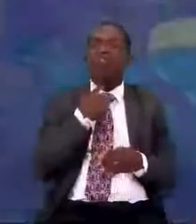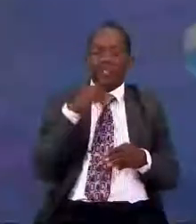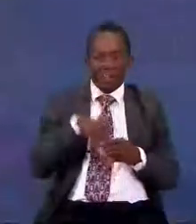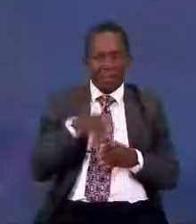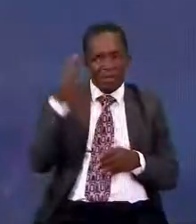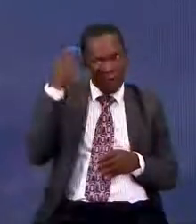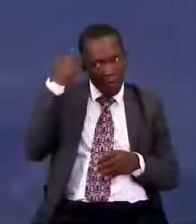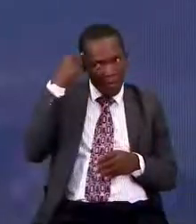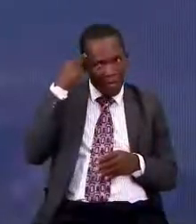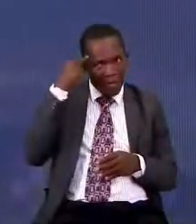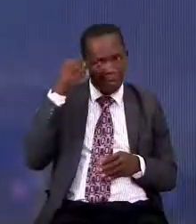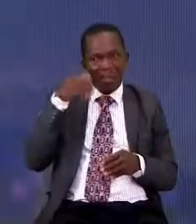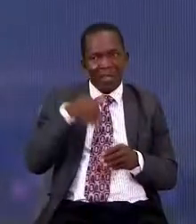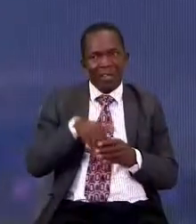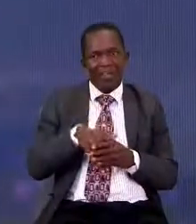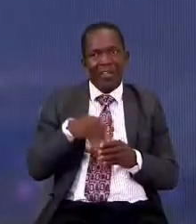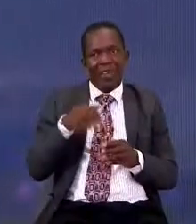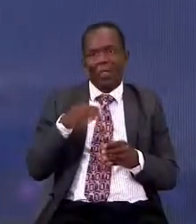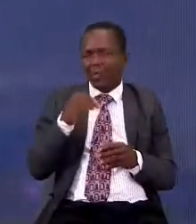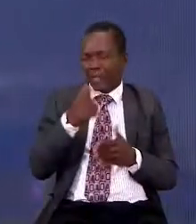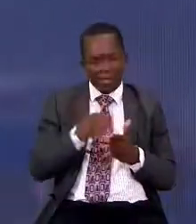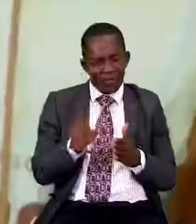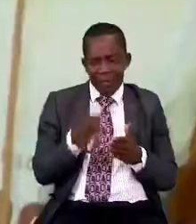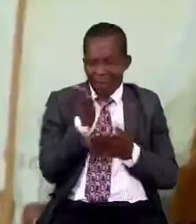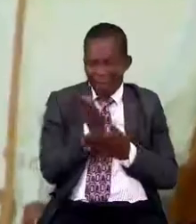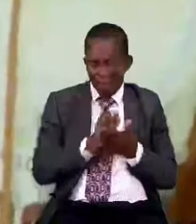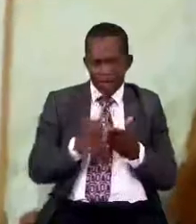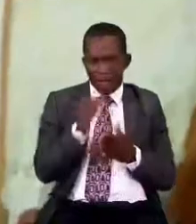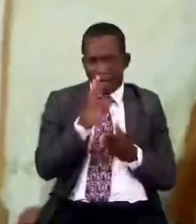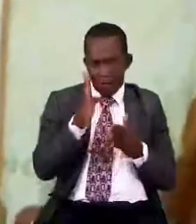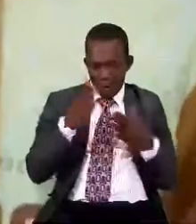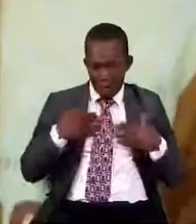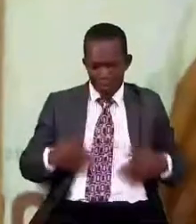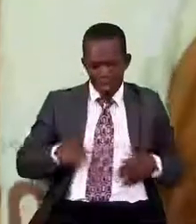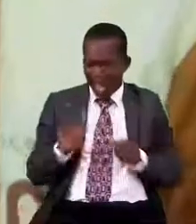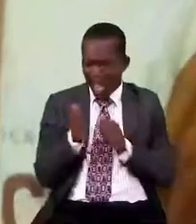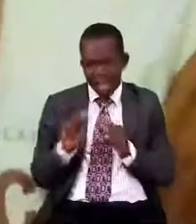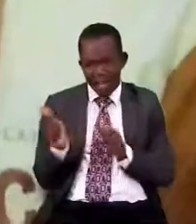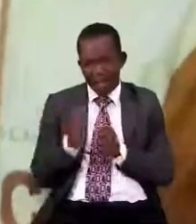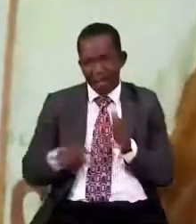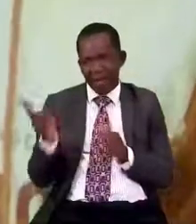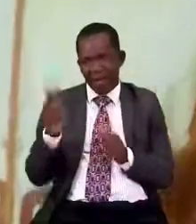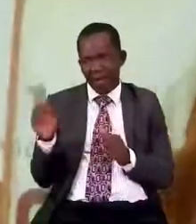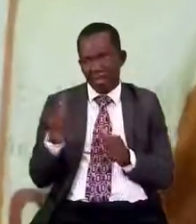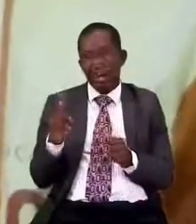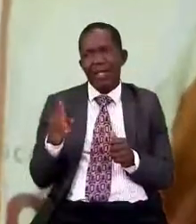Et quel que soit le lieu dans votre œsophage, le Seigneur va l'ôter ce soir au nom de